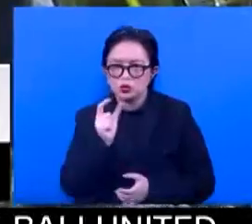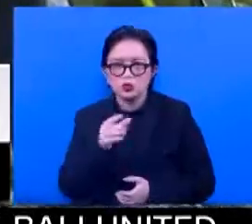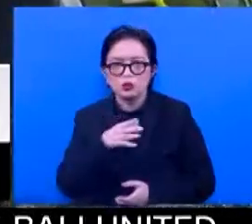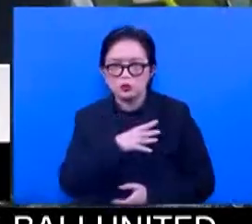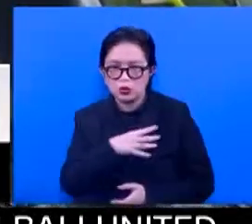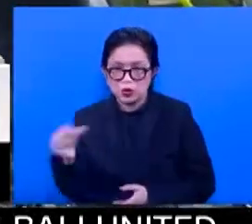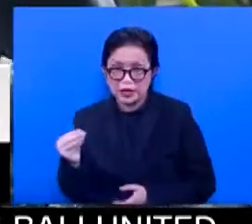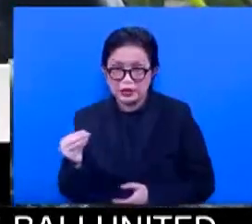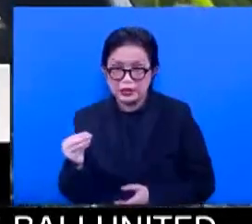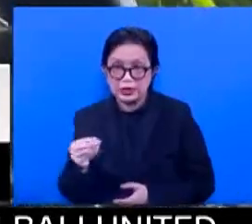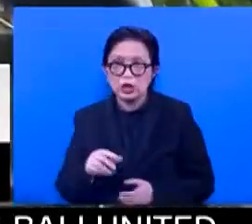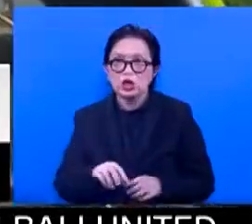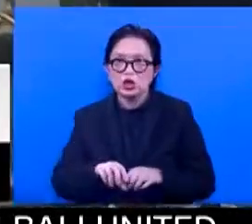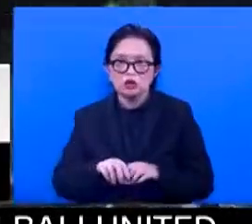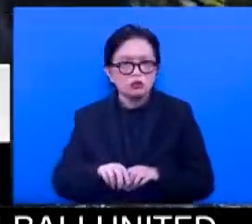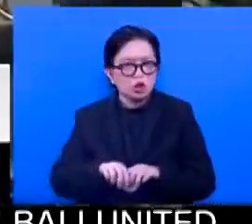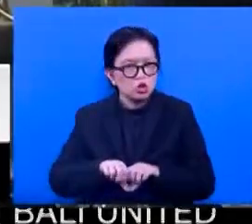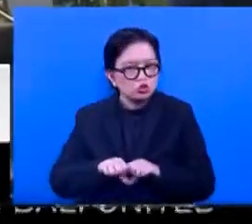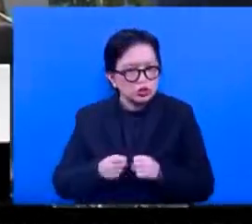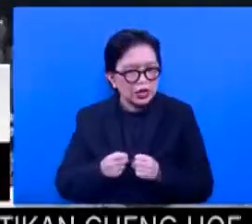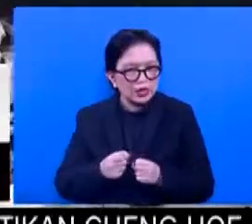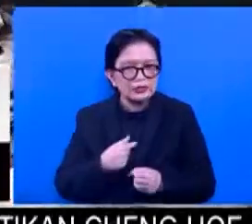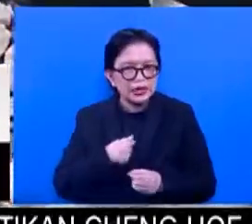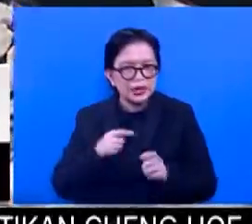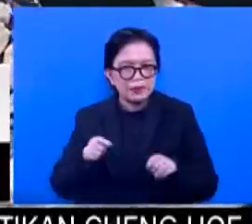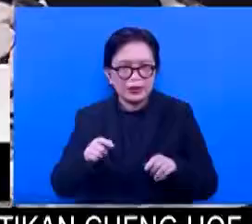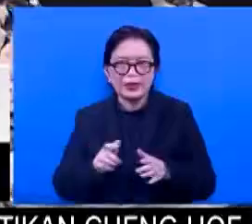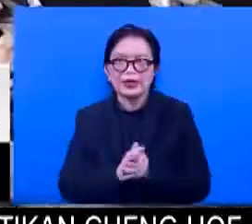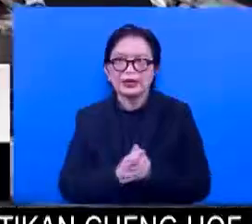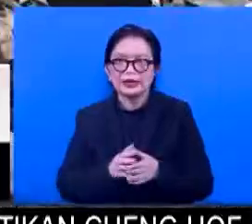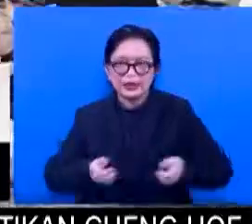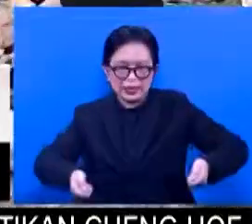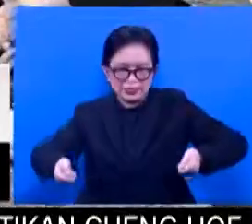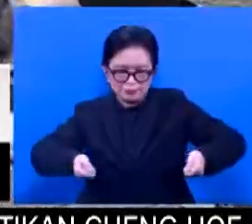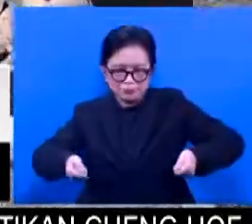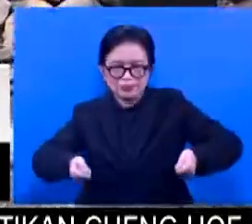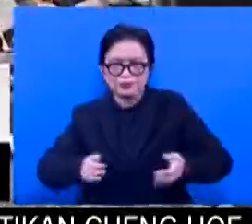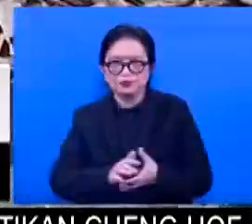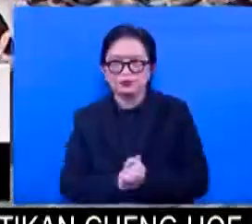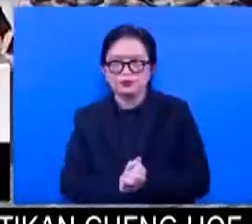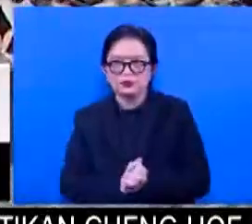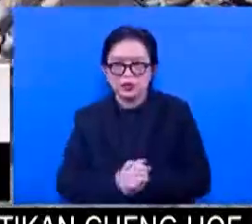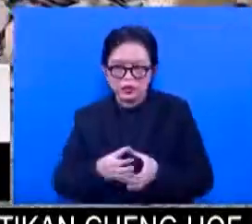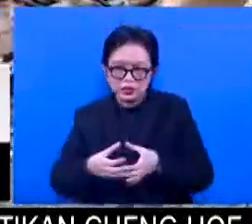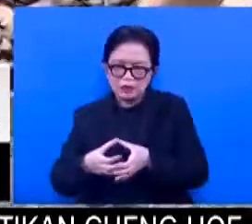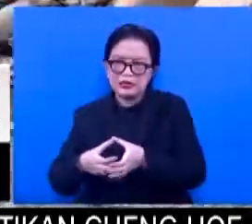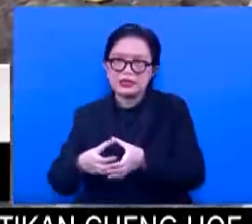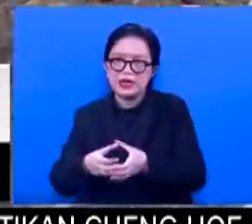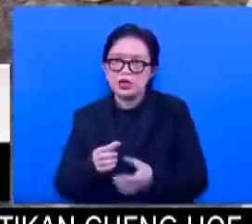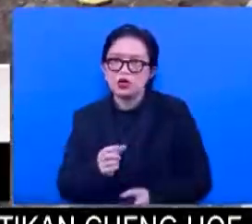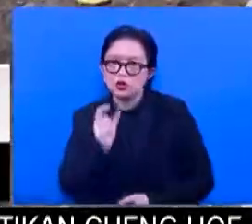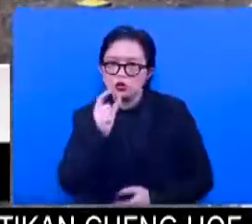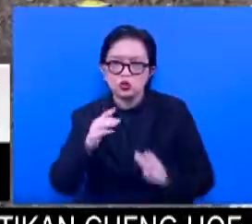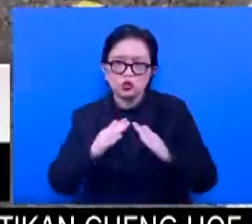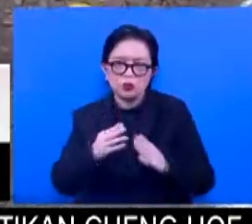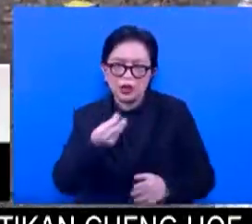memilih panen arang menggunakan tangan. Arang besar biasanya digunakan untuk rumah makan Padang atau penjual ayam bakar agar tahan lama.